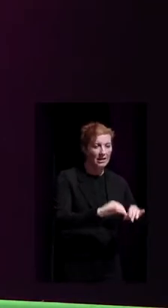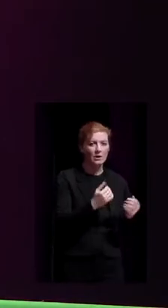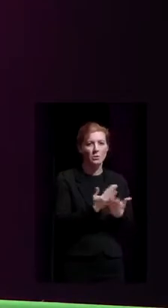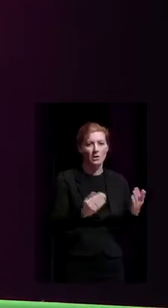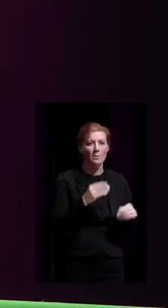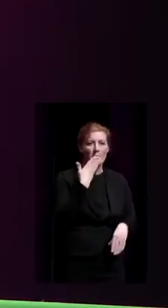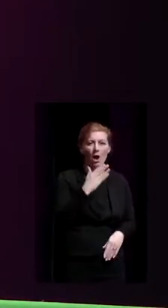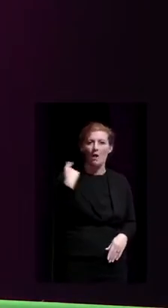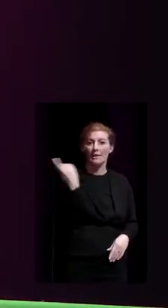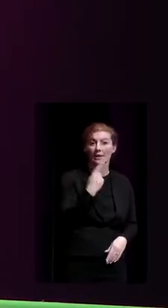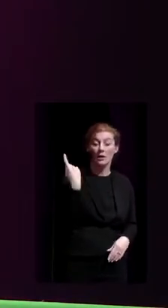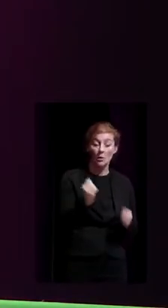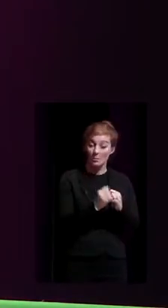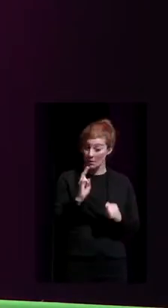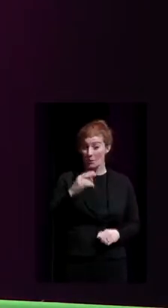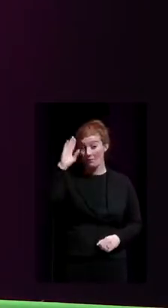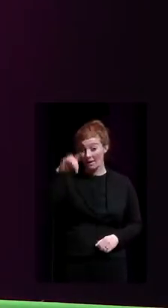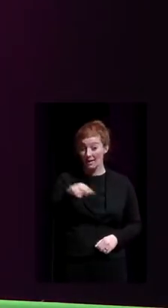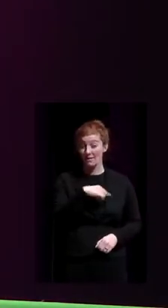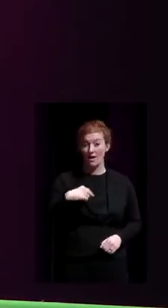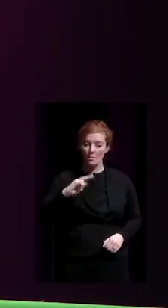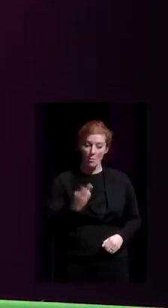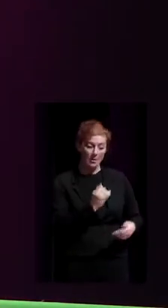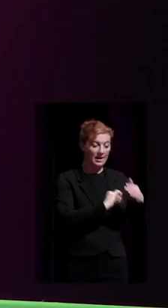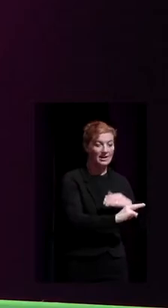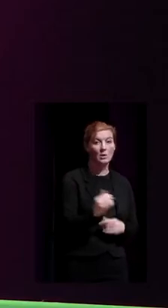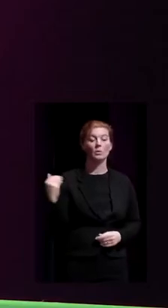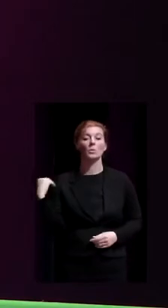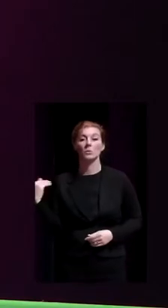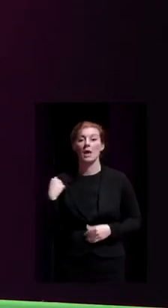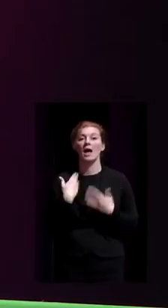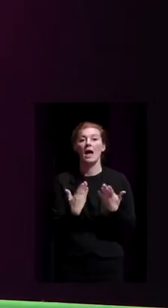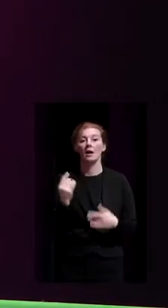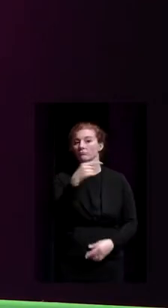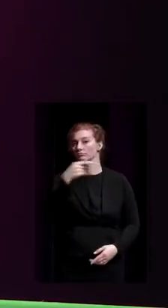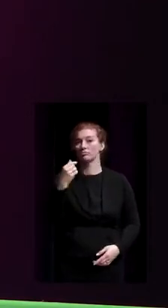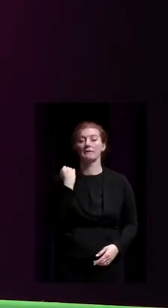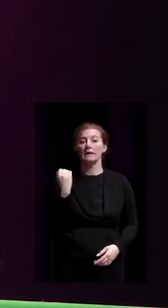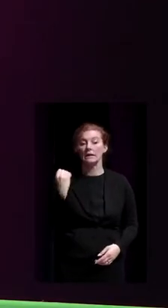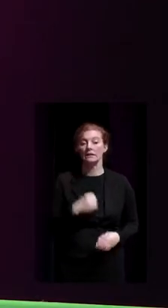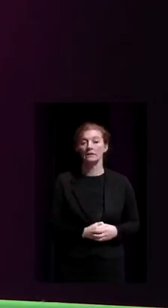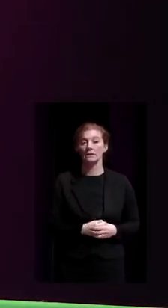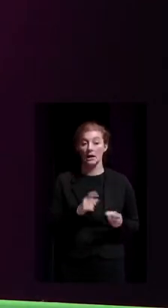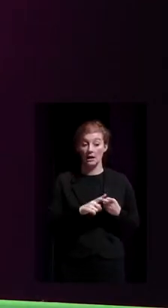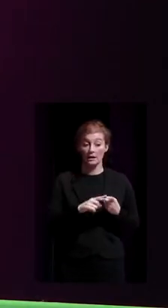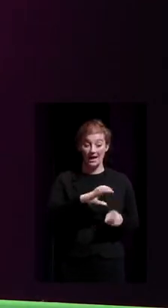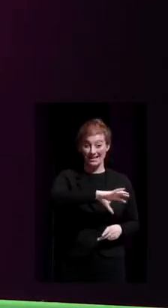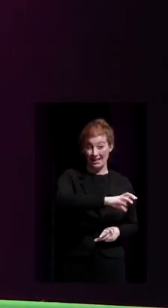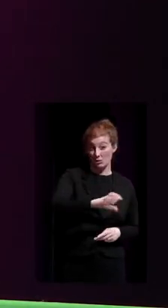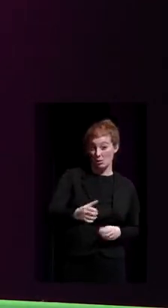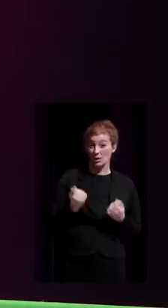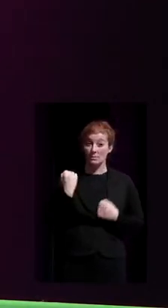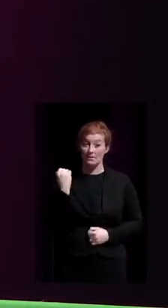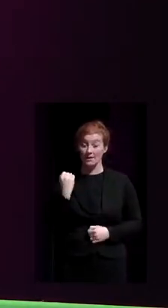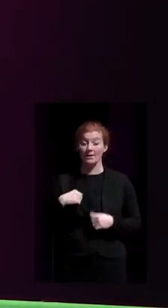vi att både inomhus och utomhus föroreningar är centrala. En andra sektor som är viktig är förstås sociala